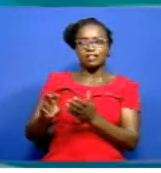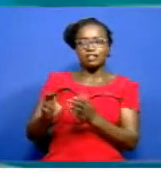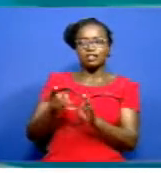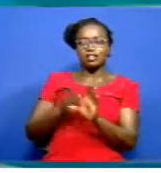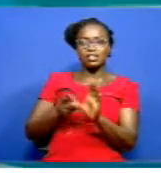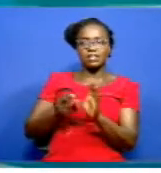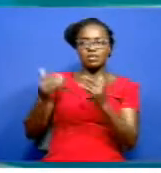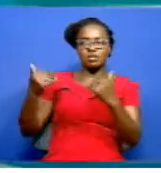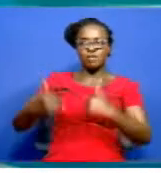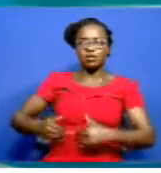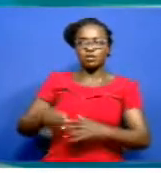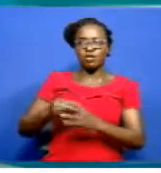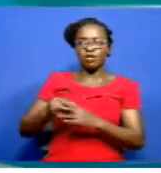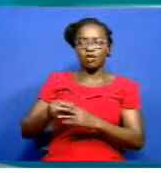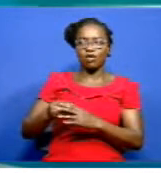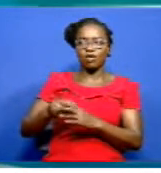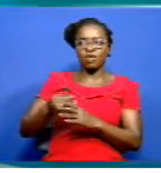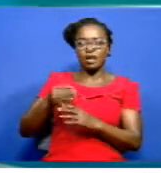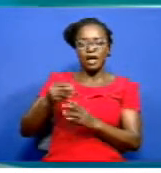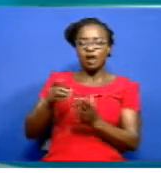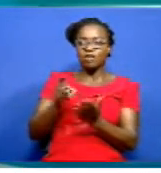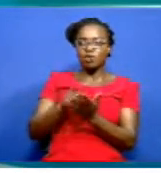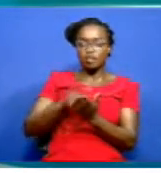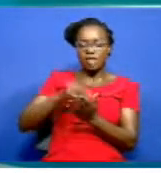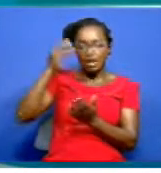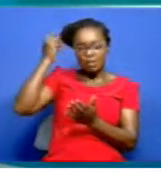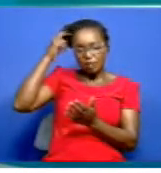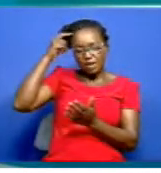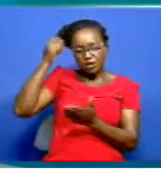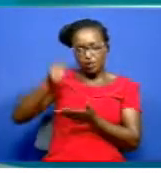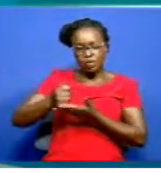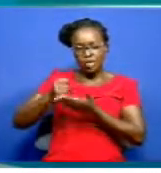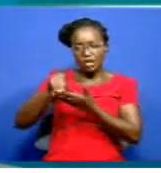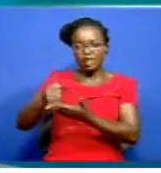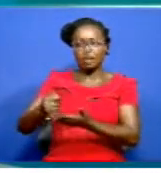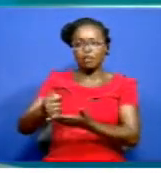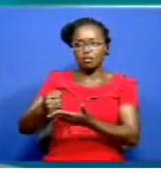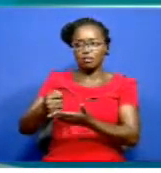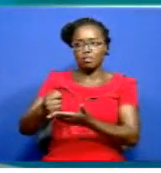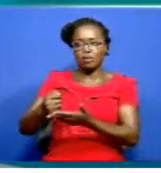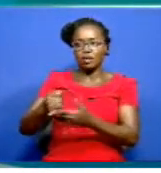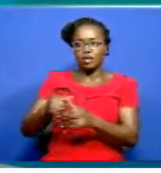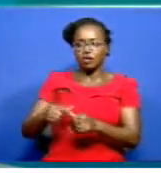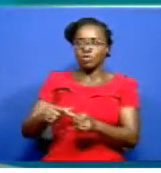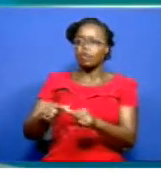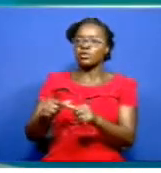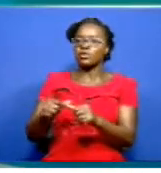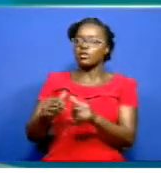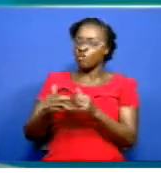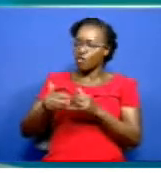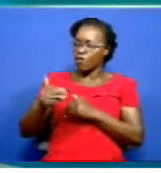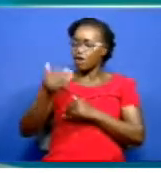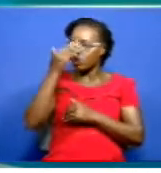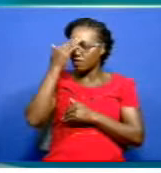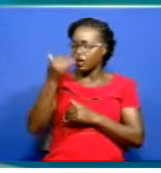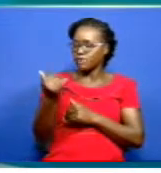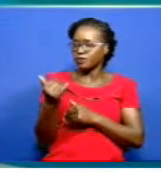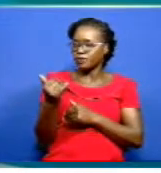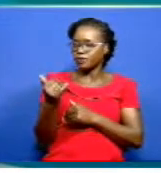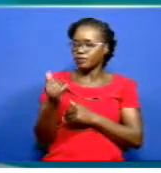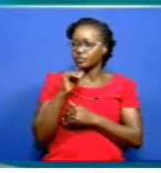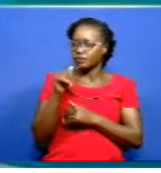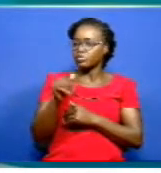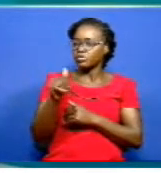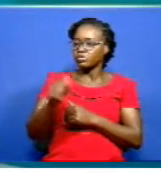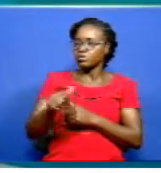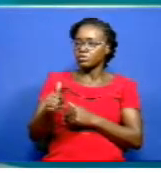ama psychologist. Na huyo atamsaidia kuendelea mbele, kwa sababu si kama ugonjwa